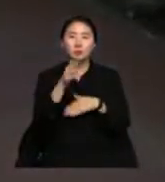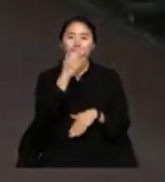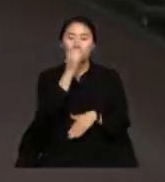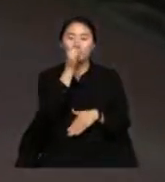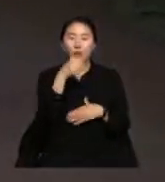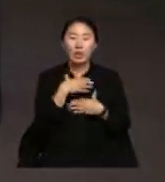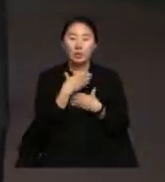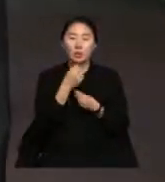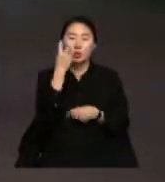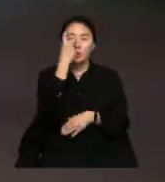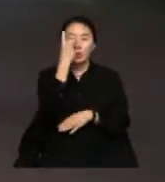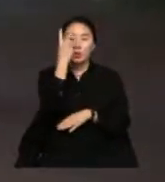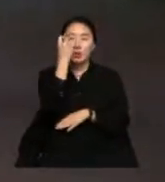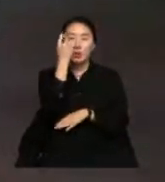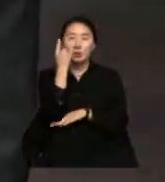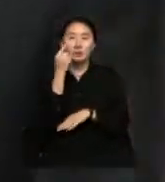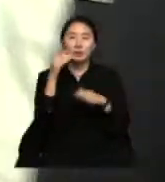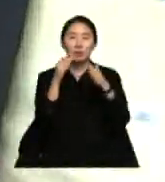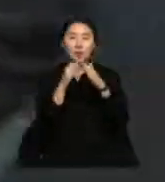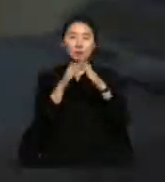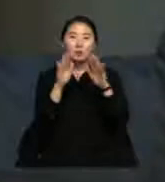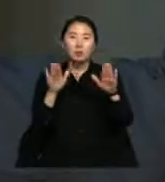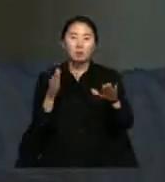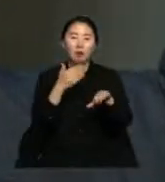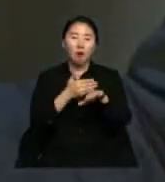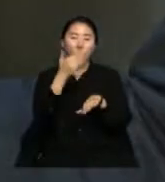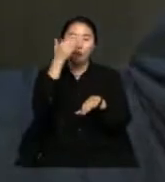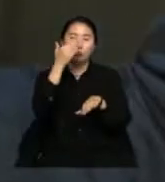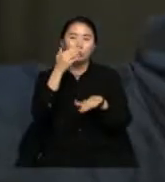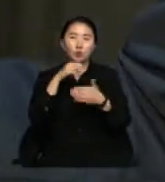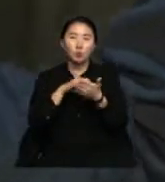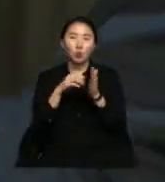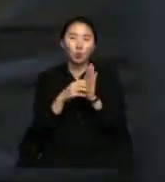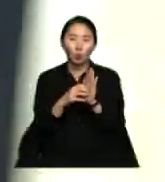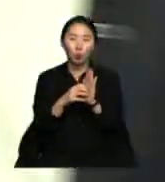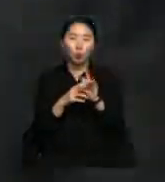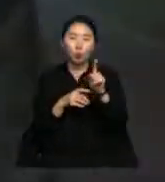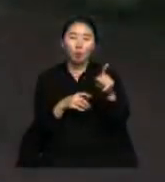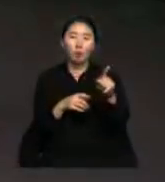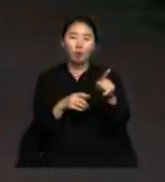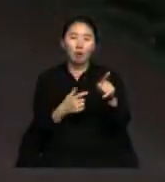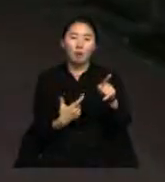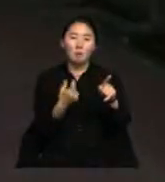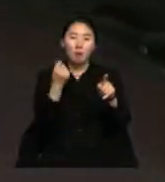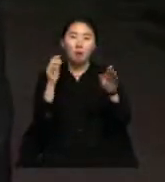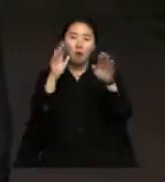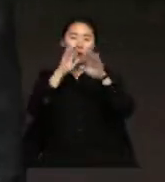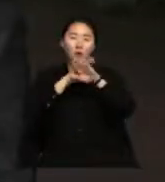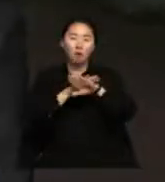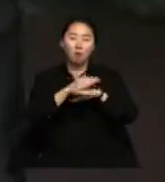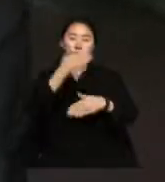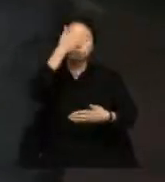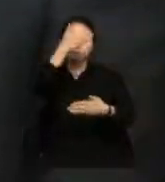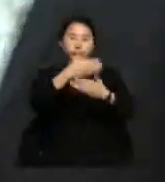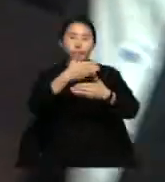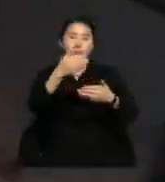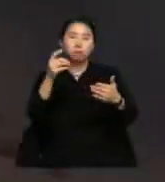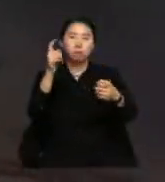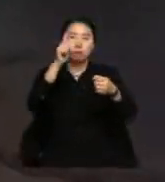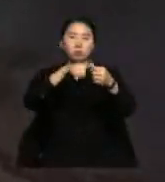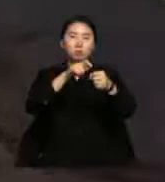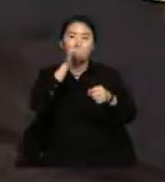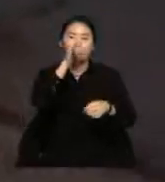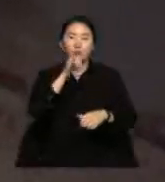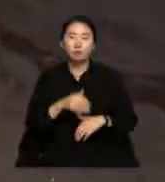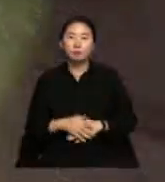만든 안전지킴이 집입니다. 현재 밤 9시를 조금 넘은 시간인데요. 비교적 이른 밤 시간임에도 불구하고 안전지킴이 집